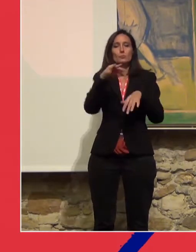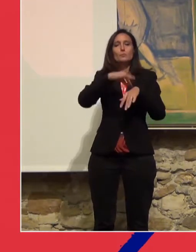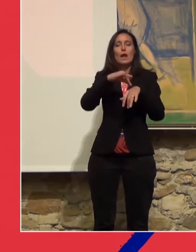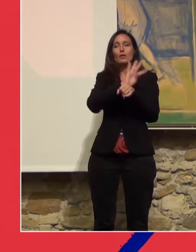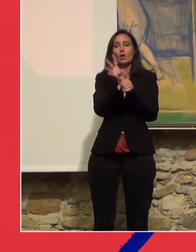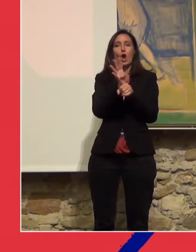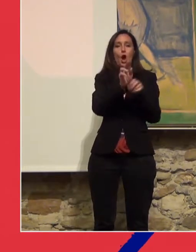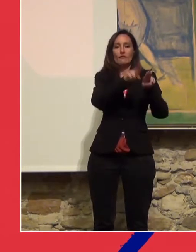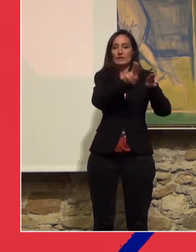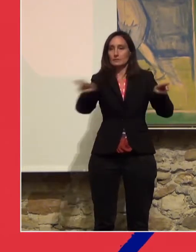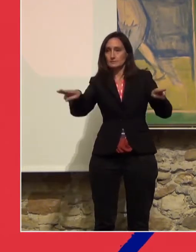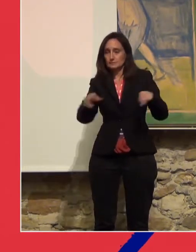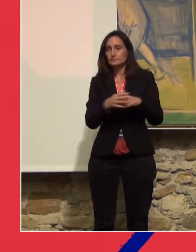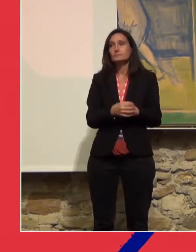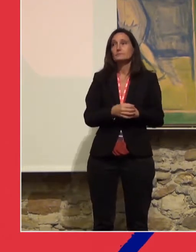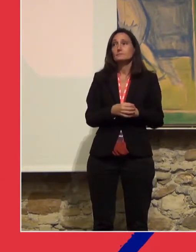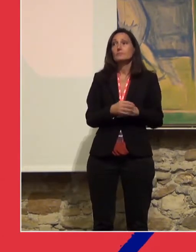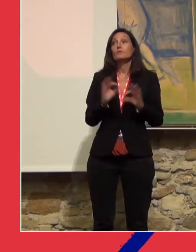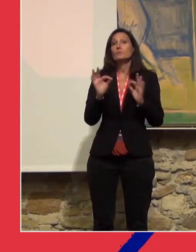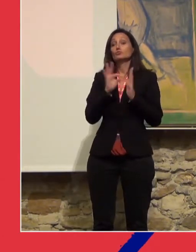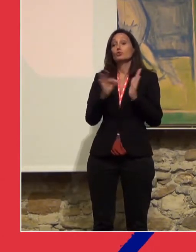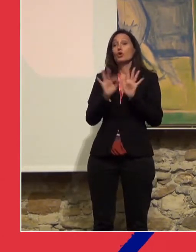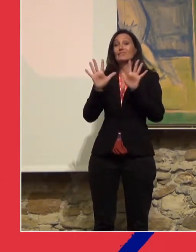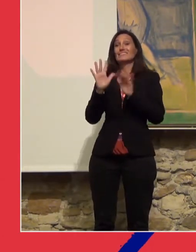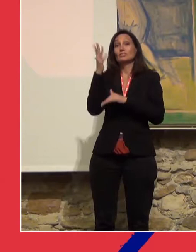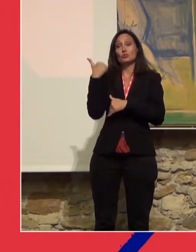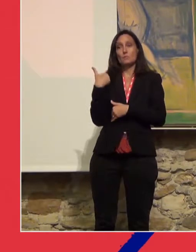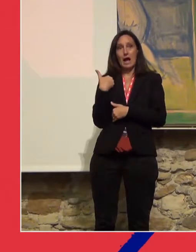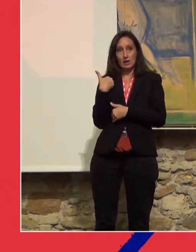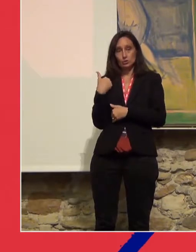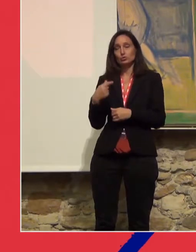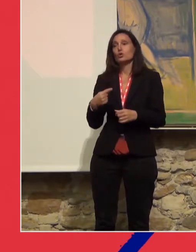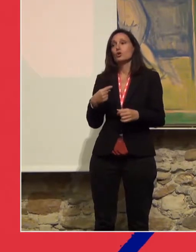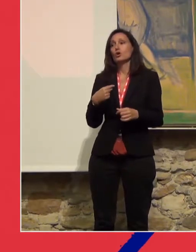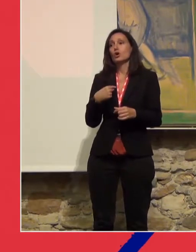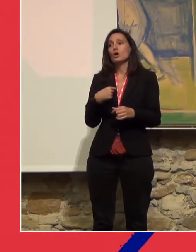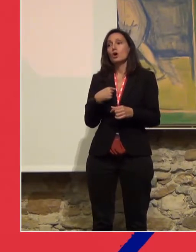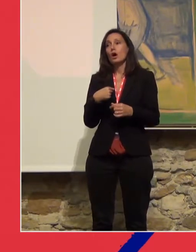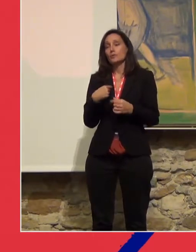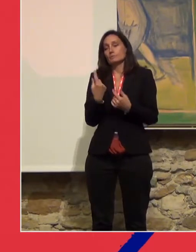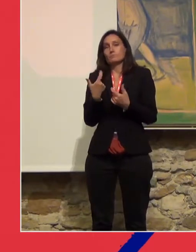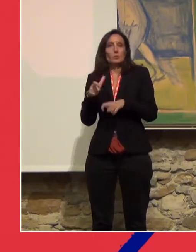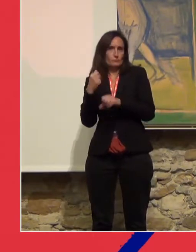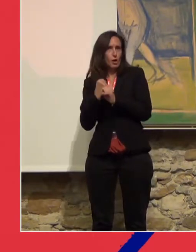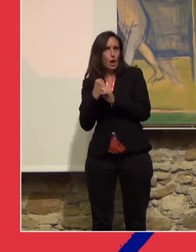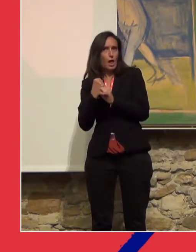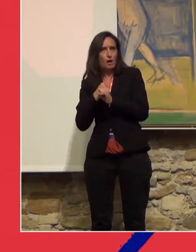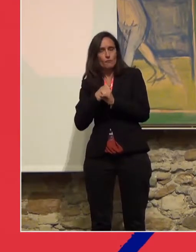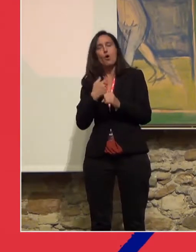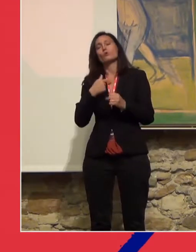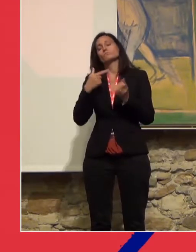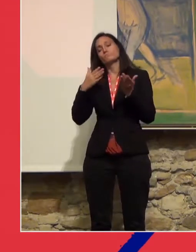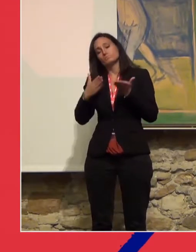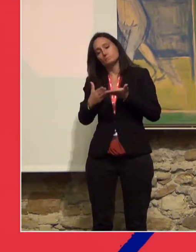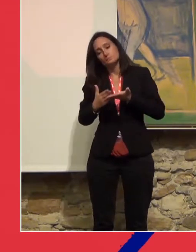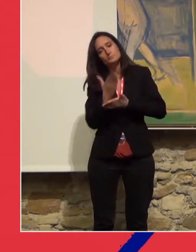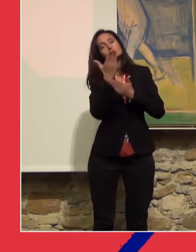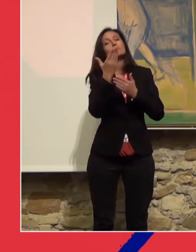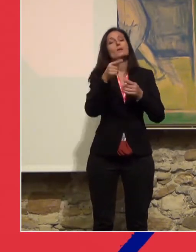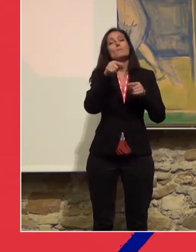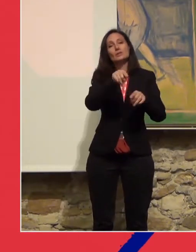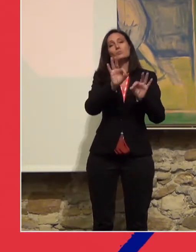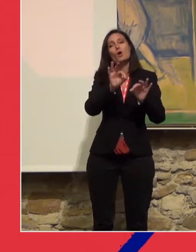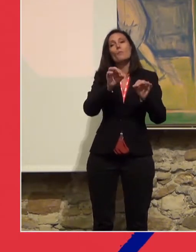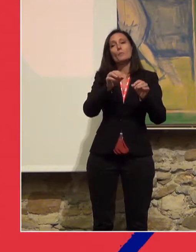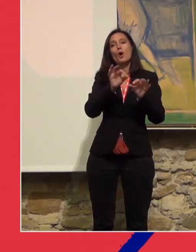il 10 marzo io ebbi occasione di andare per ragioni di servizio al pronto soccorso dell'ospedale